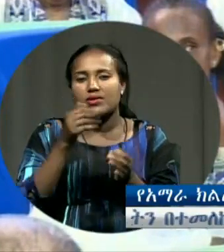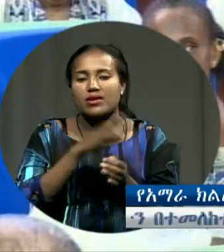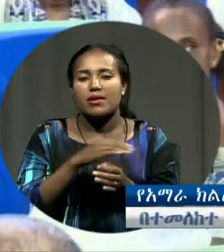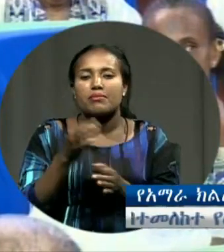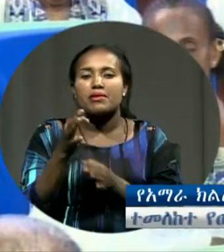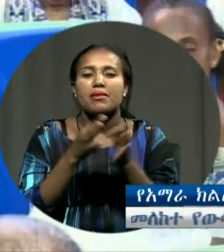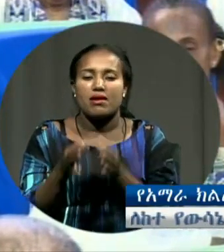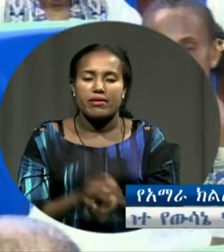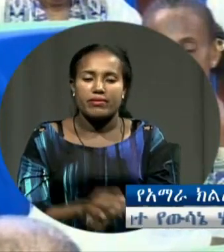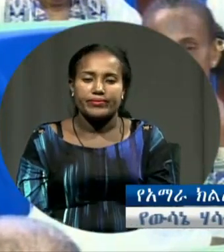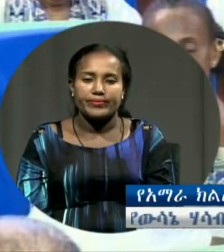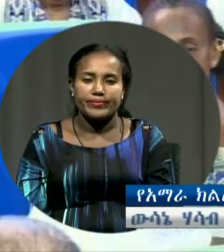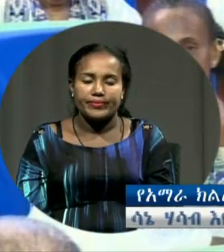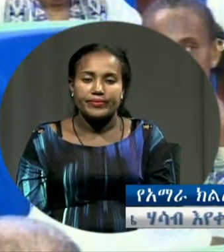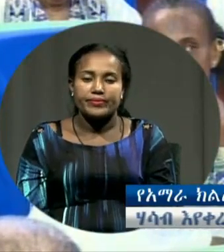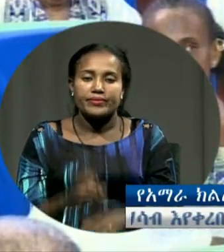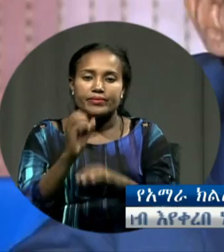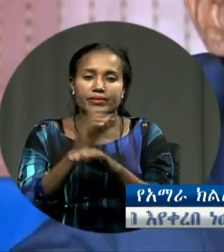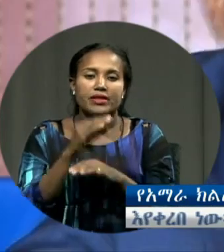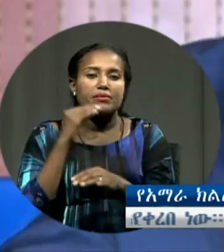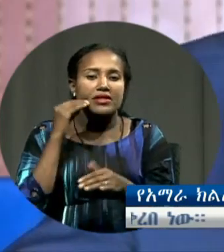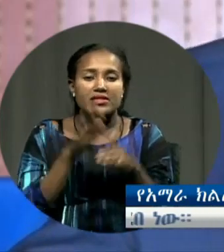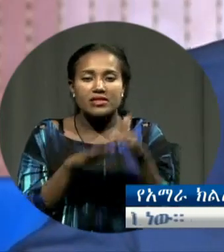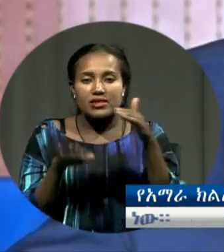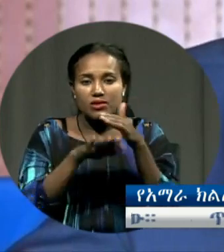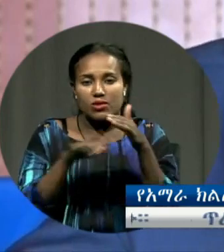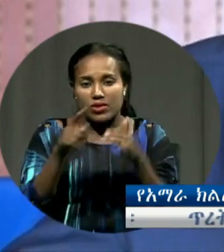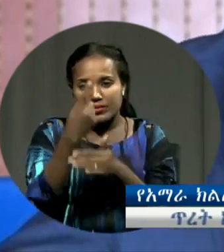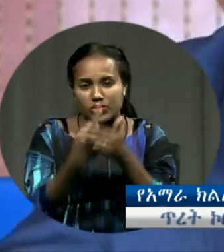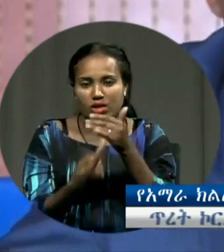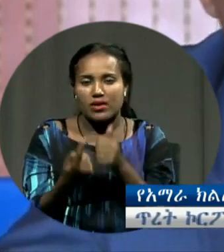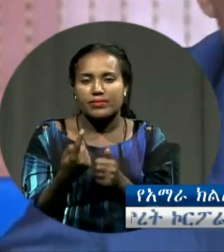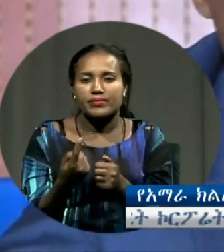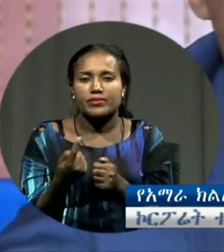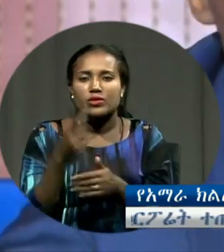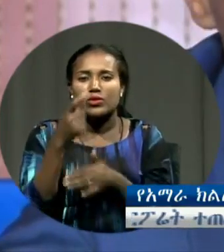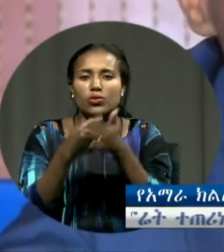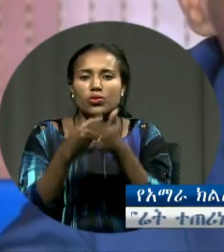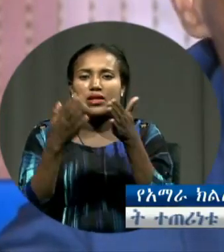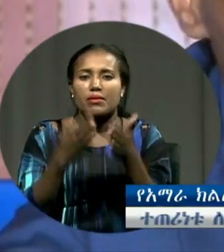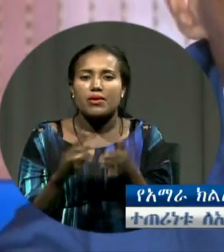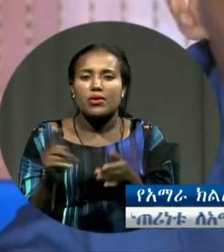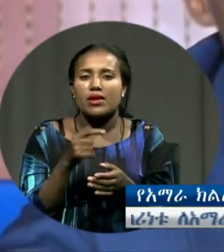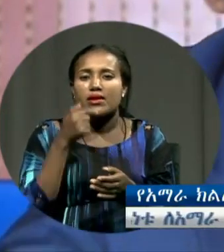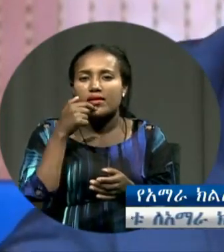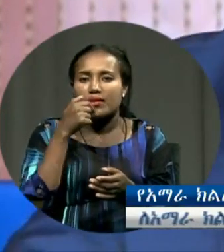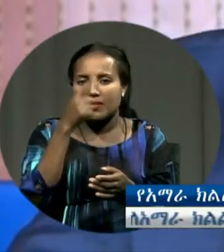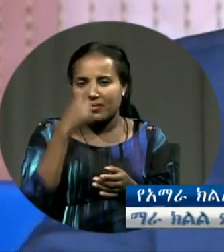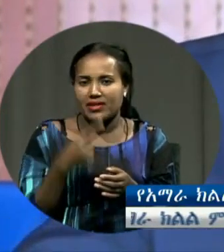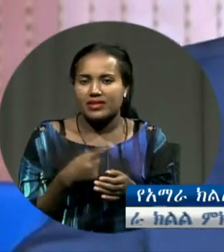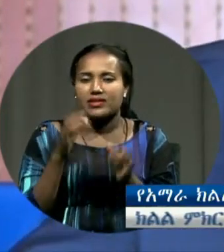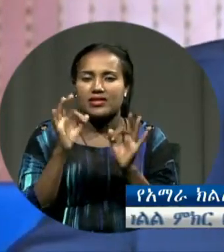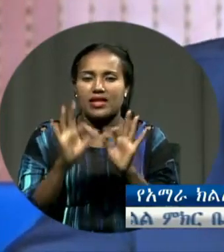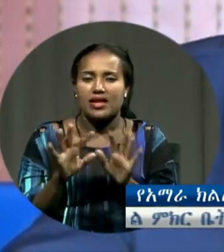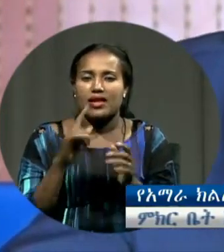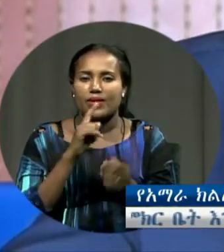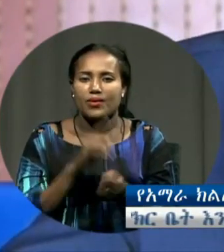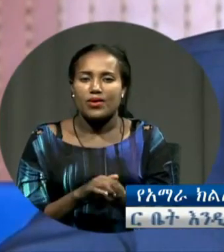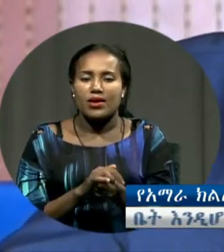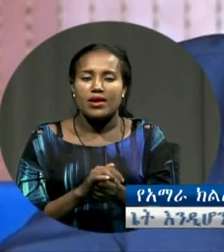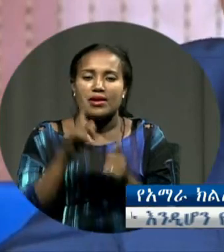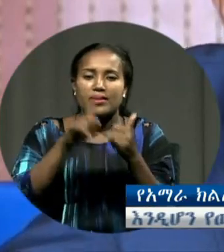ቢብራራ ጥሩ ነው። በምክር ቤት ስር ስለሆነ ብቻ ውጤታማ ይሆናል የሚል እምነት ስለሌለኝ ነው።